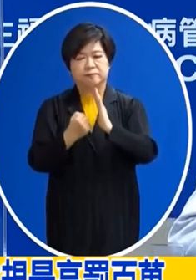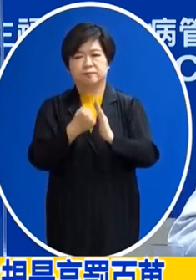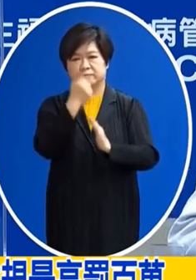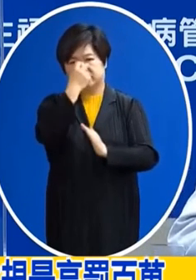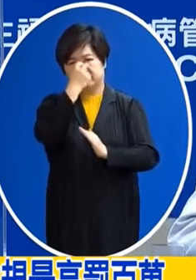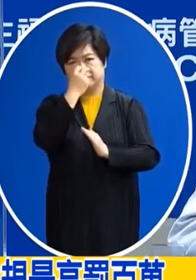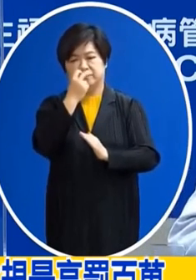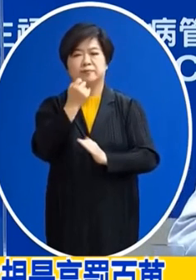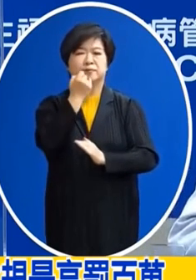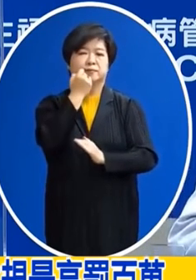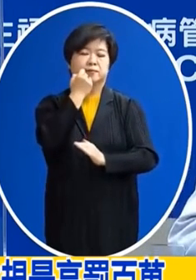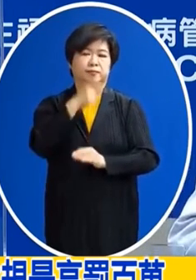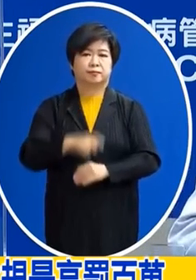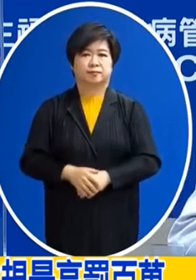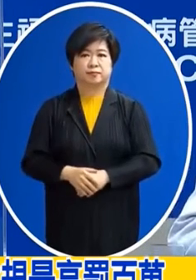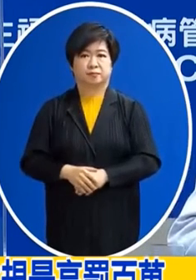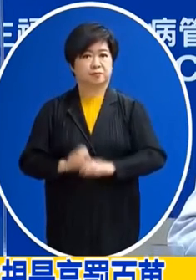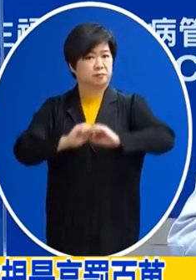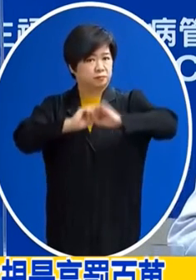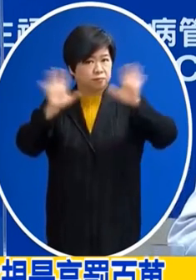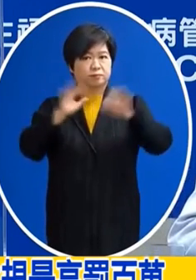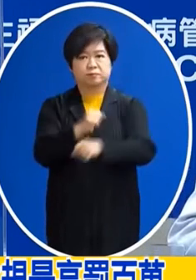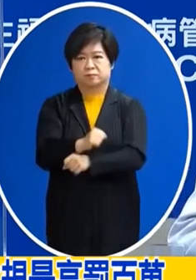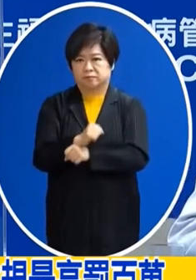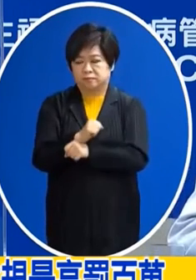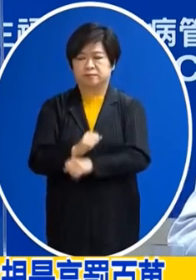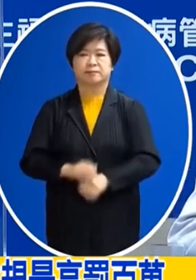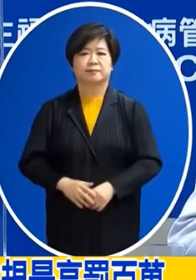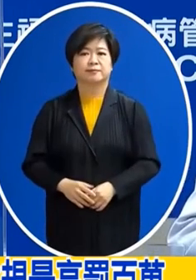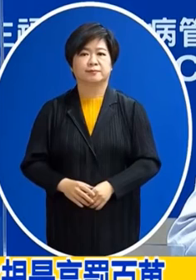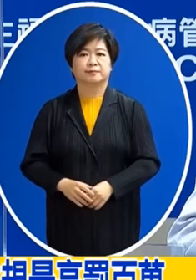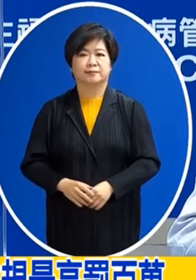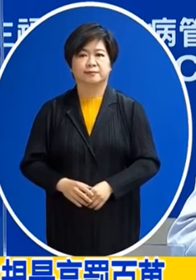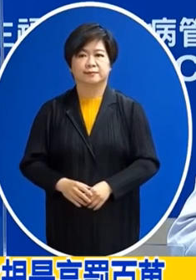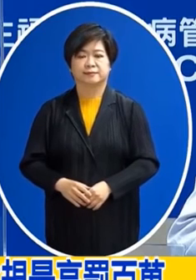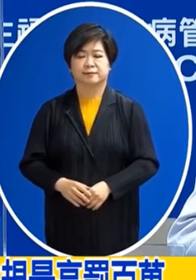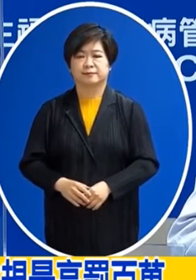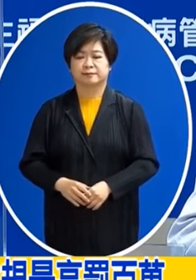边要请特别注意就是在这个